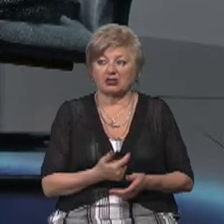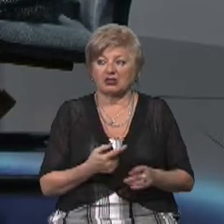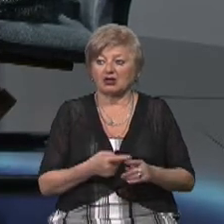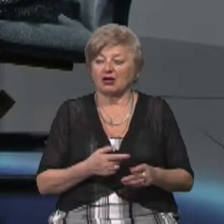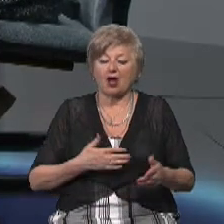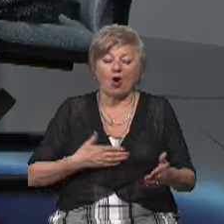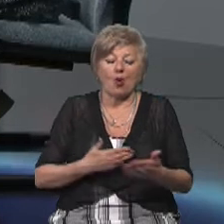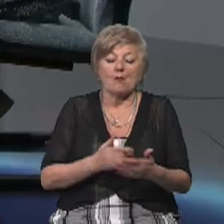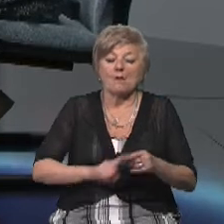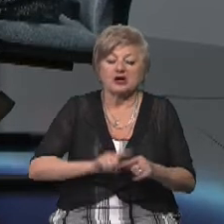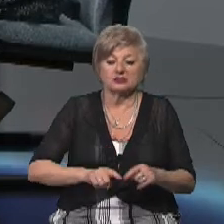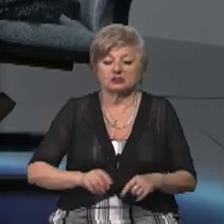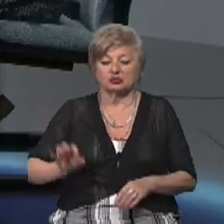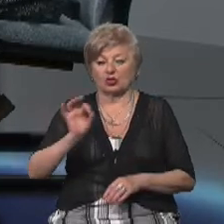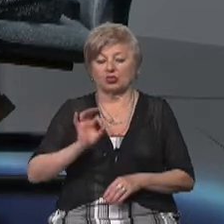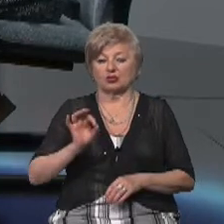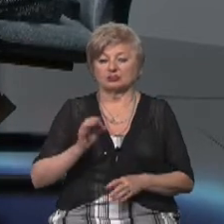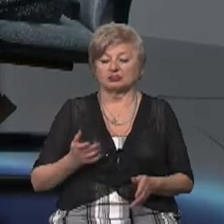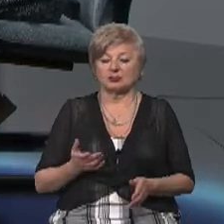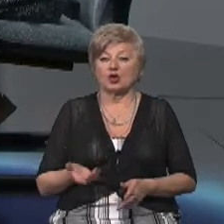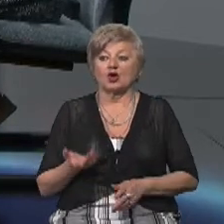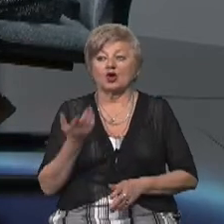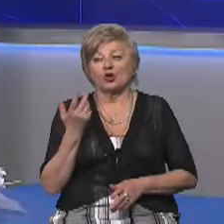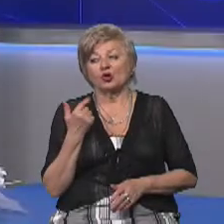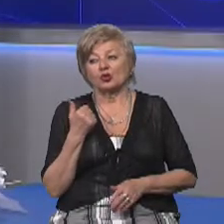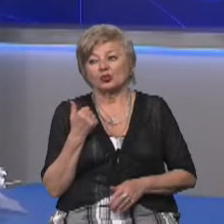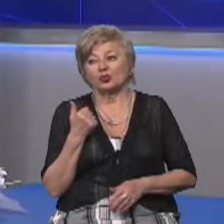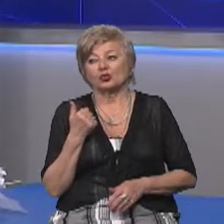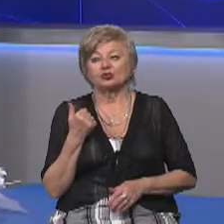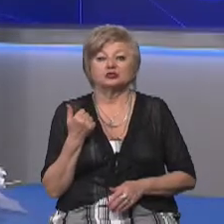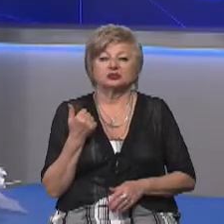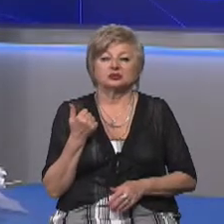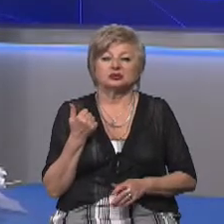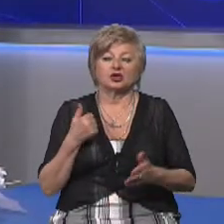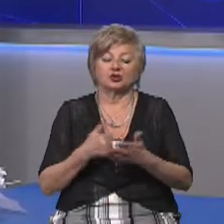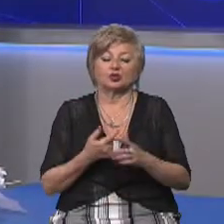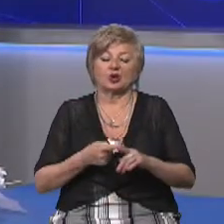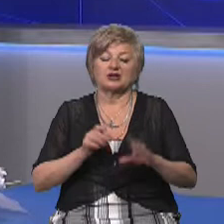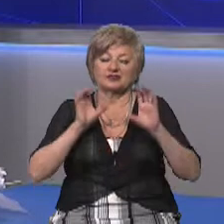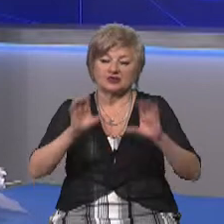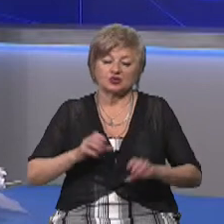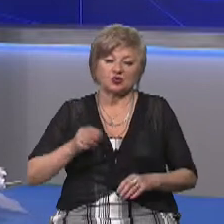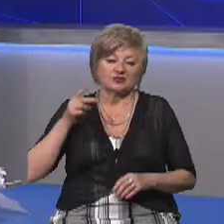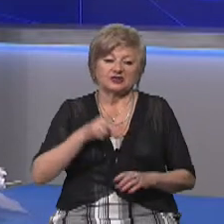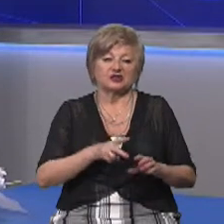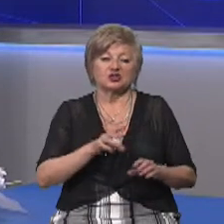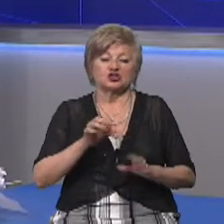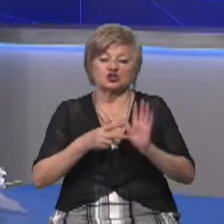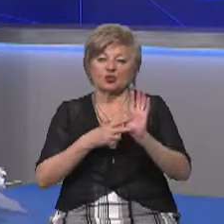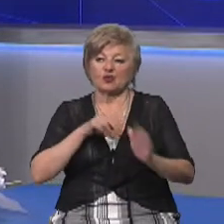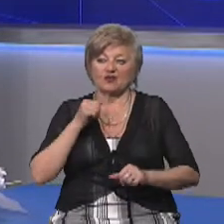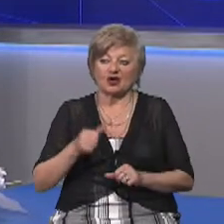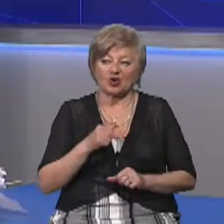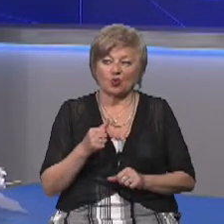оперативності нуль. Угу. Взагалі. Колись, там, до цього закону, до 2007 року,